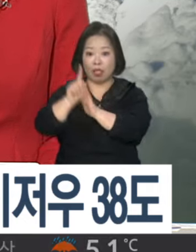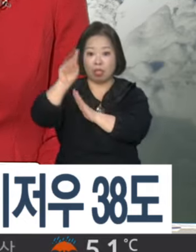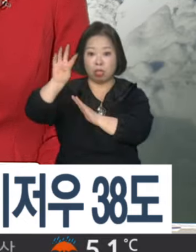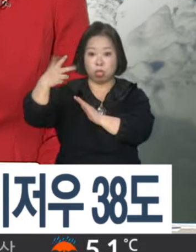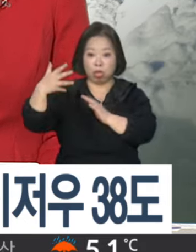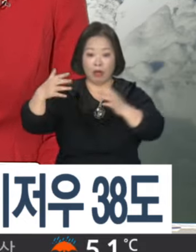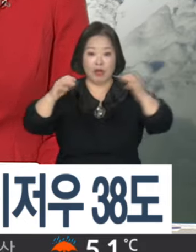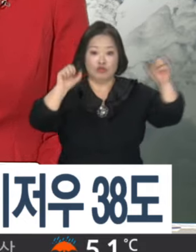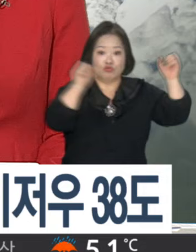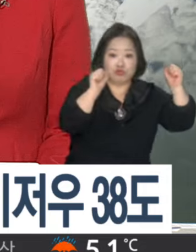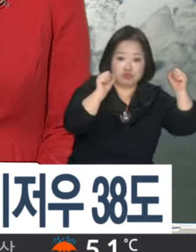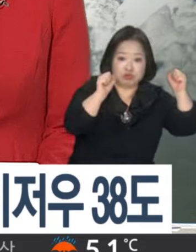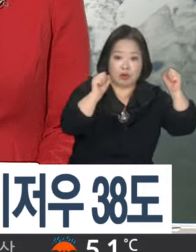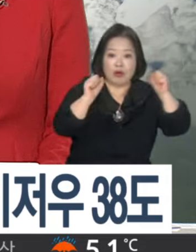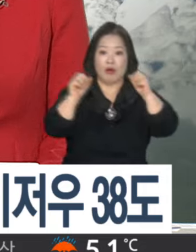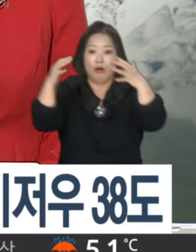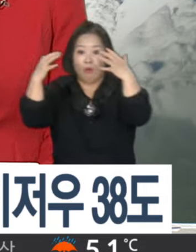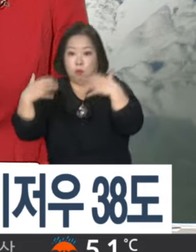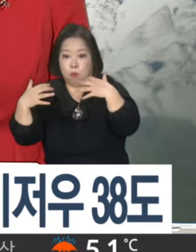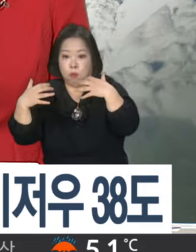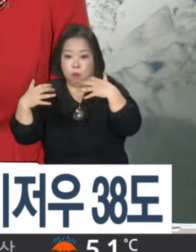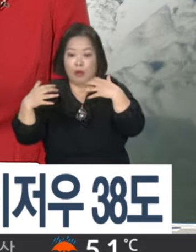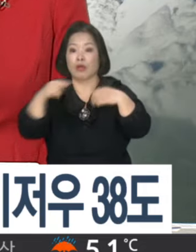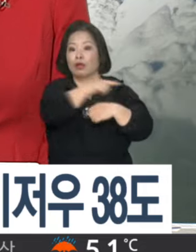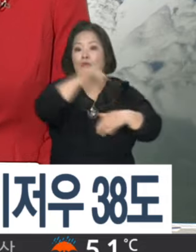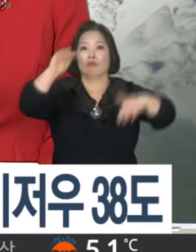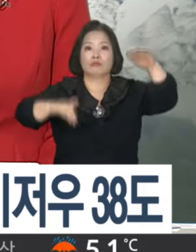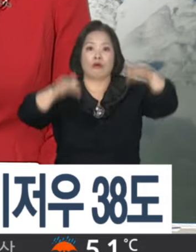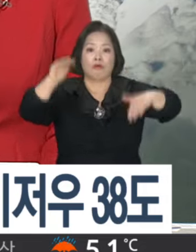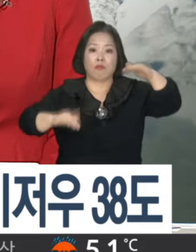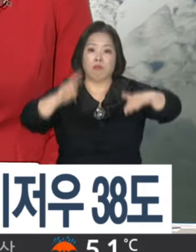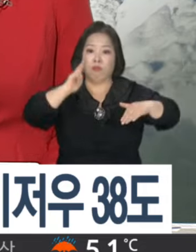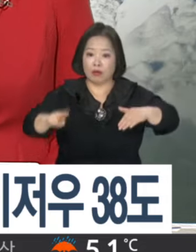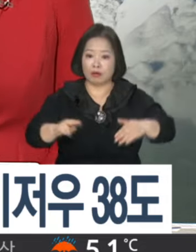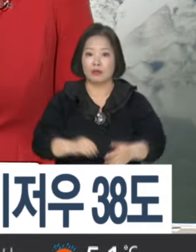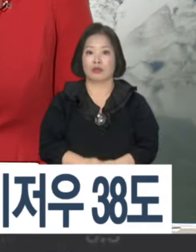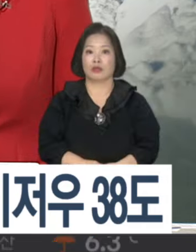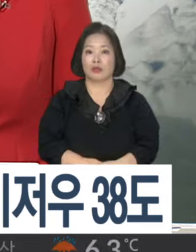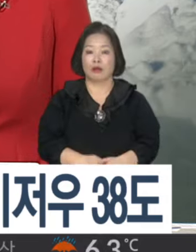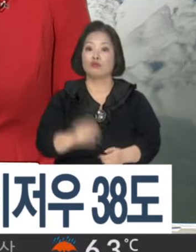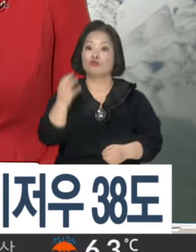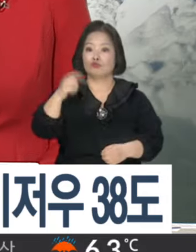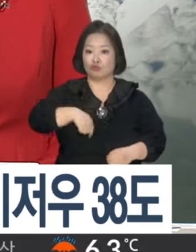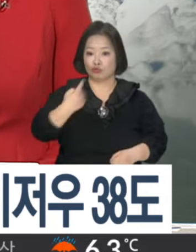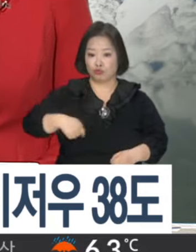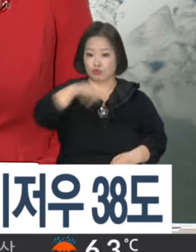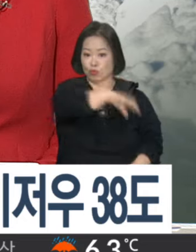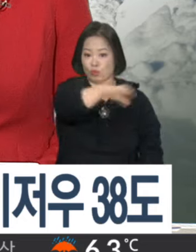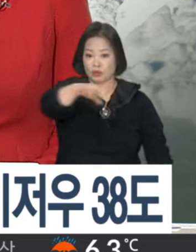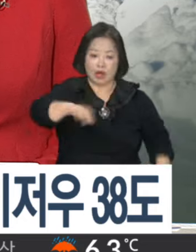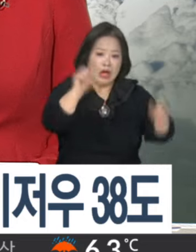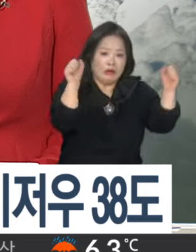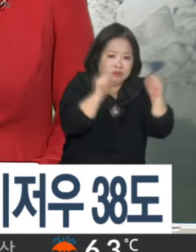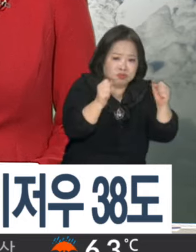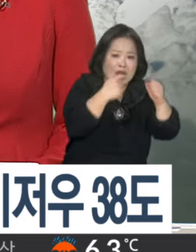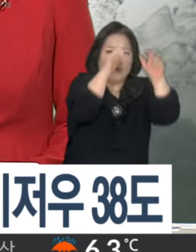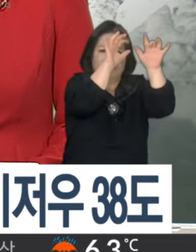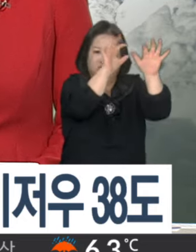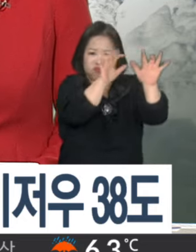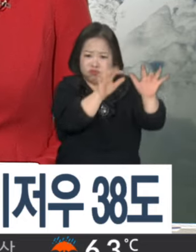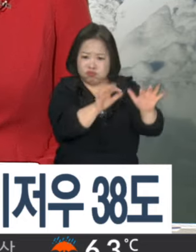보이면서 남북간의 온도차가 무려 90도까지 벌어지는 진기록이 나왔습니다네 중국 곳곳은 한파와 폭설이